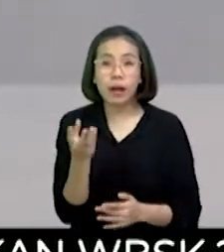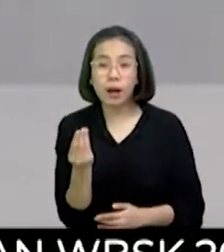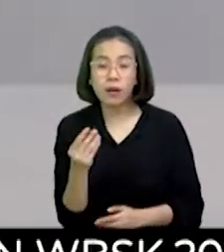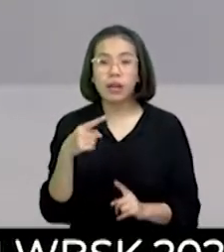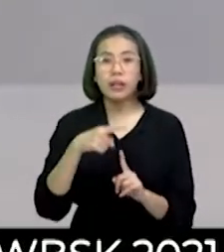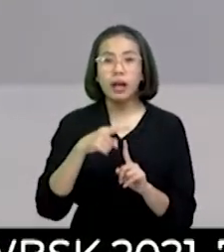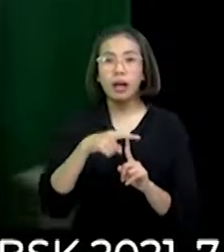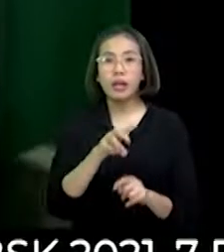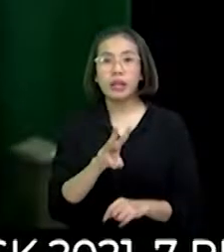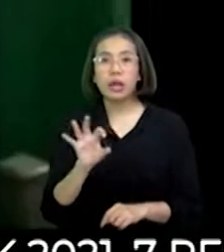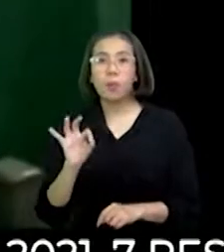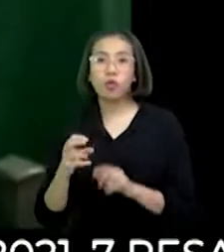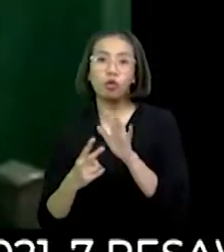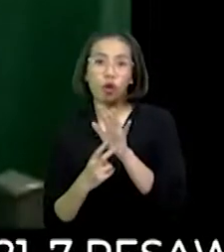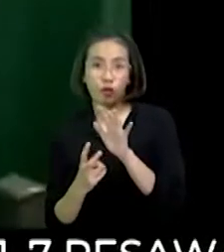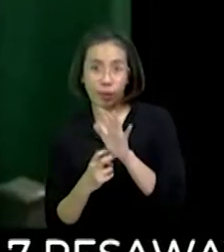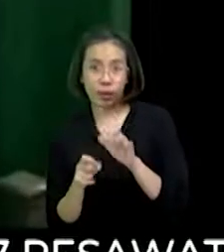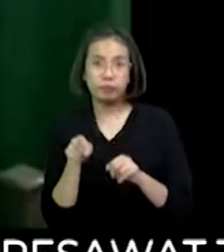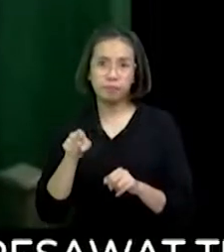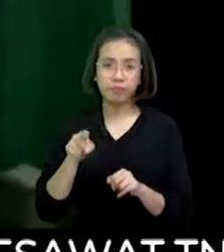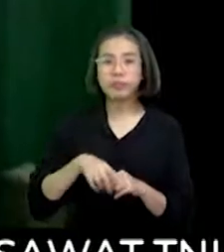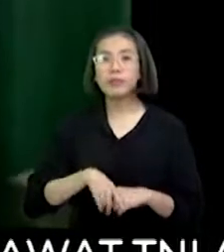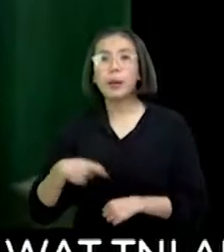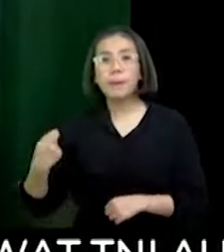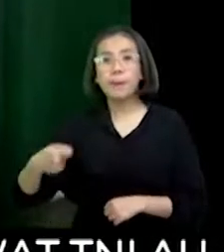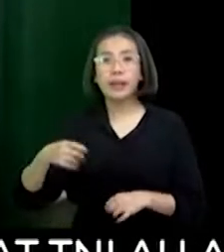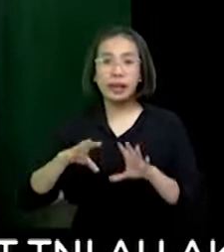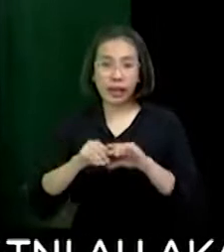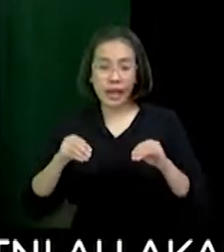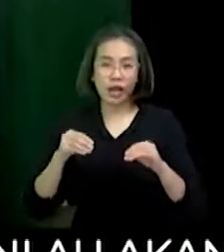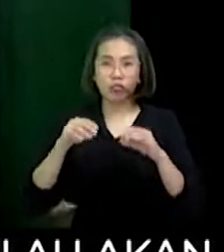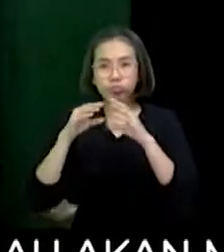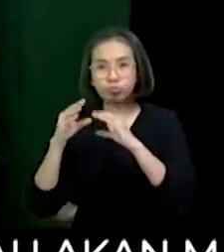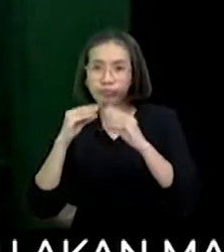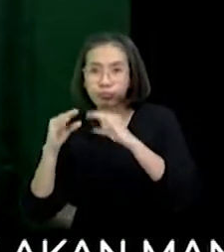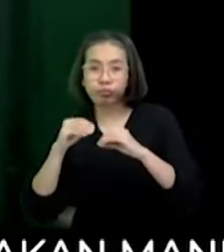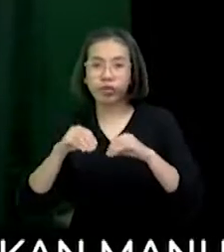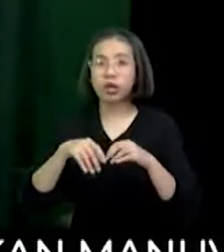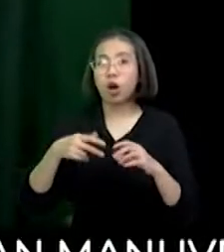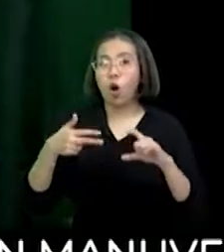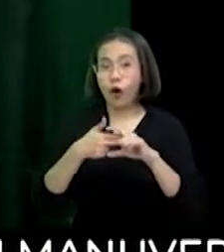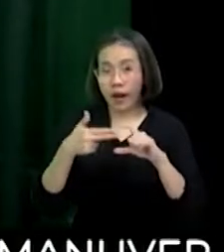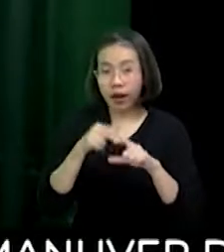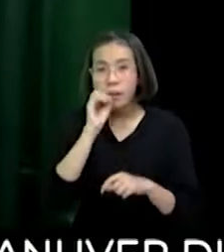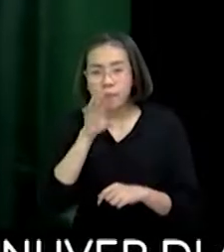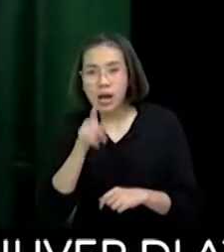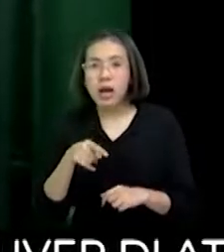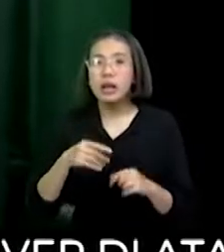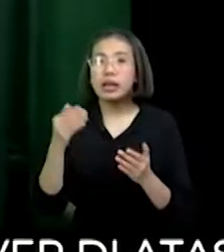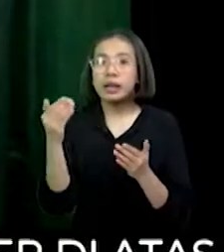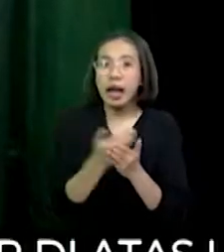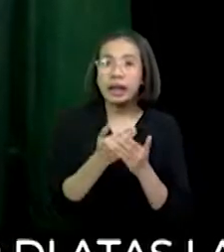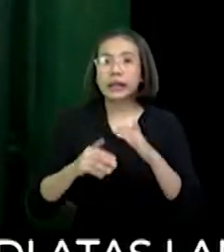Kaisar dalam Konferensi pers secara virtual menteri Ketenagakerjaan Ida Fauziah mengatakan penetapan upah minimum Tahun